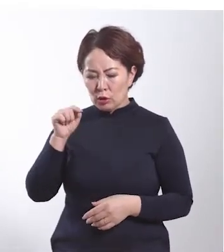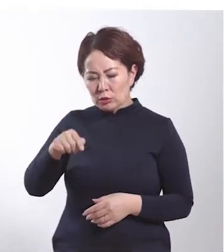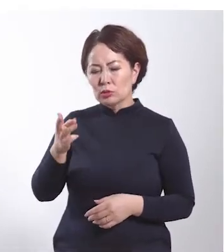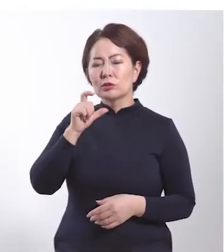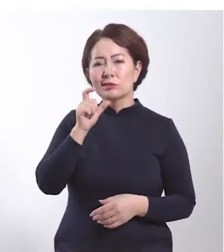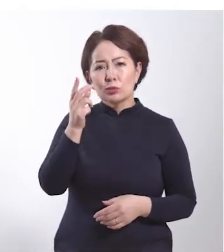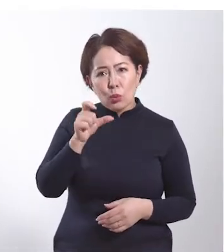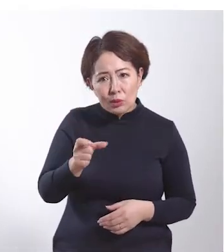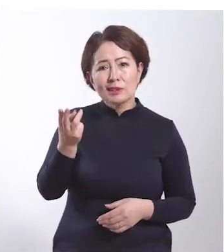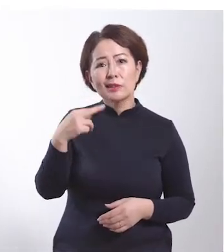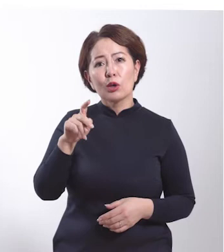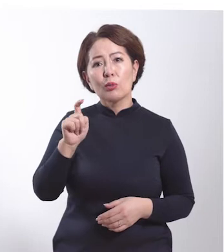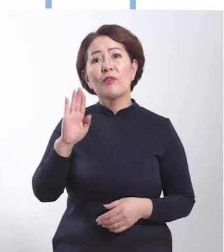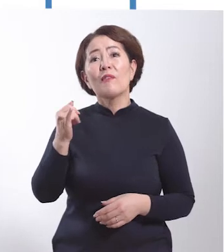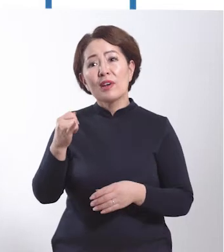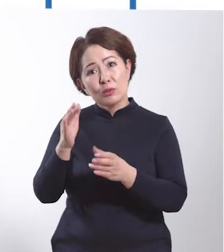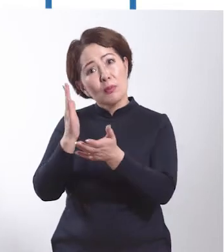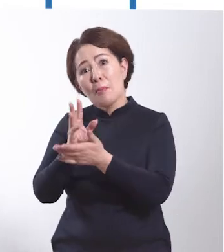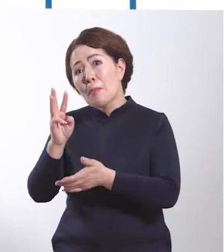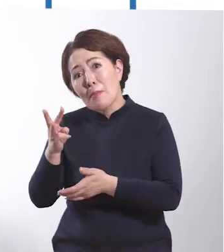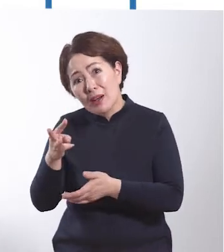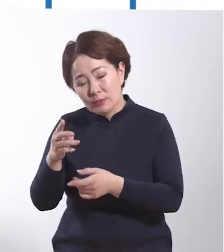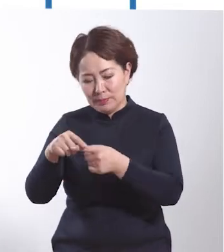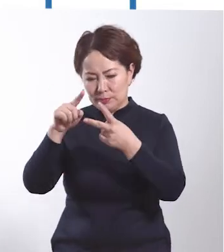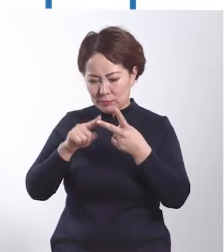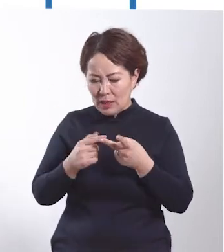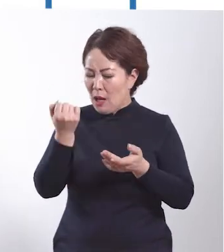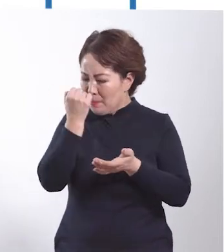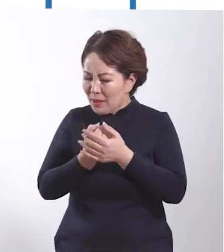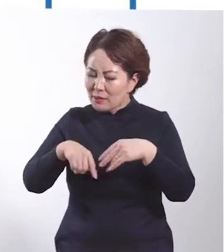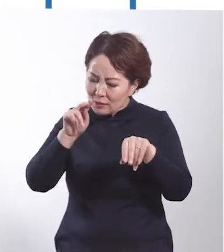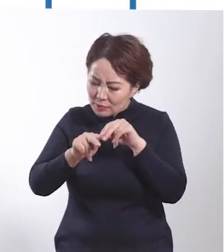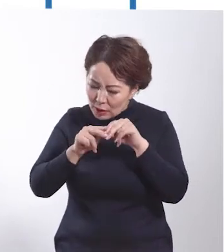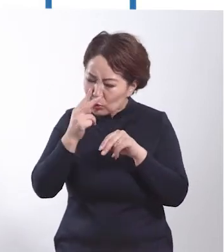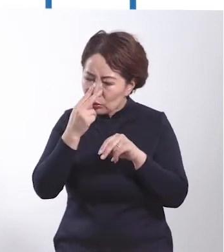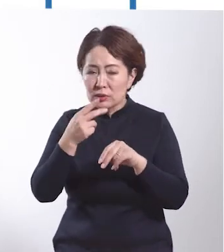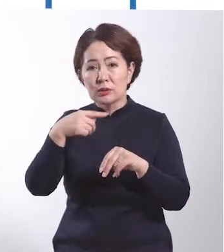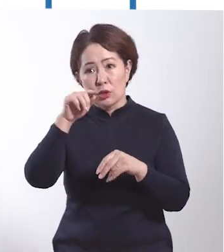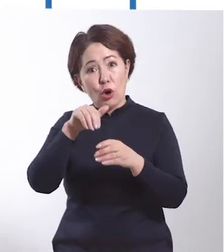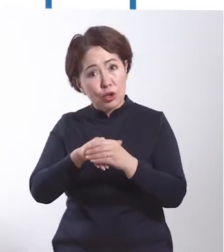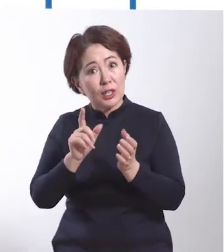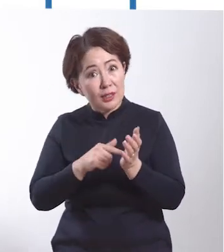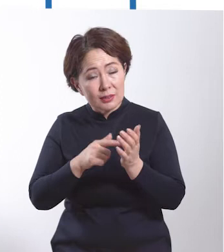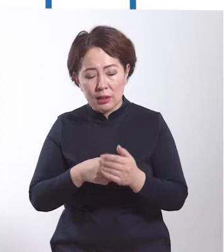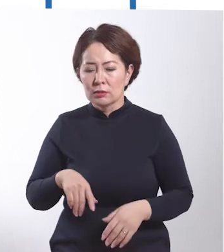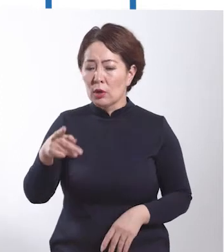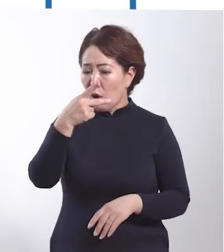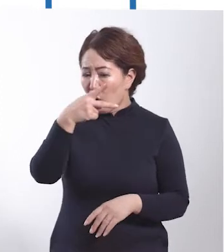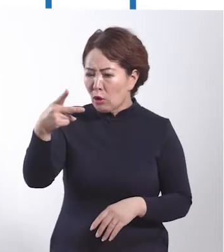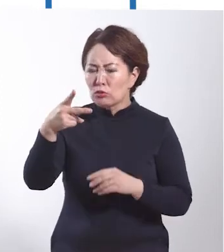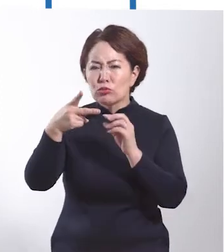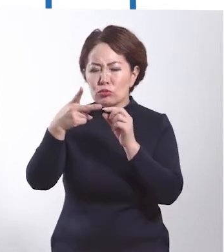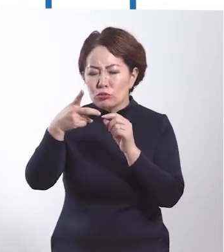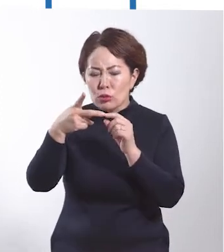хүний дархлал хомсдлын вирусын халдвартай байж болзошгүй гэсэн үг бөгөөд батлах шинжилгээ хийлгэх шаардлагатай.